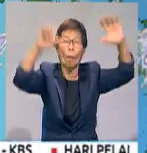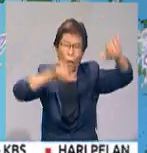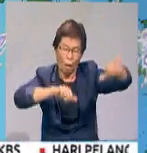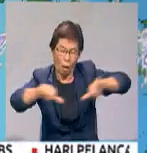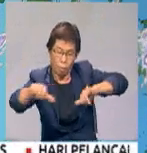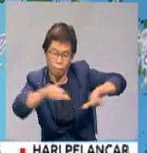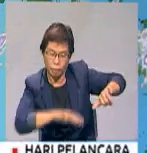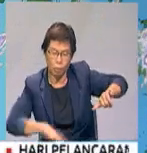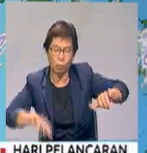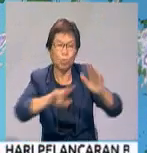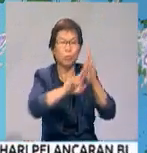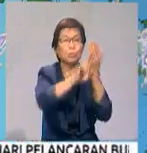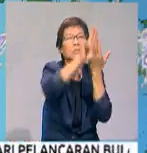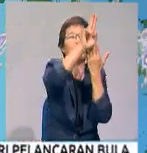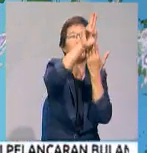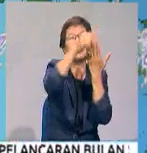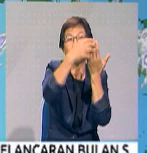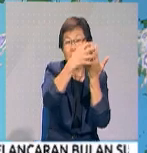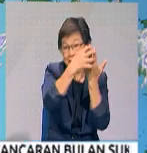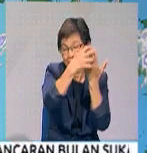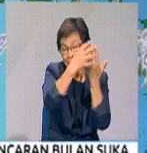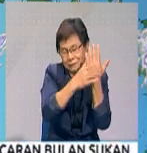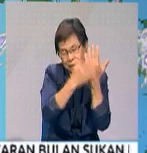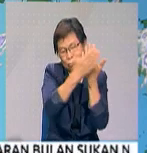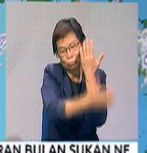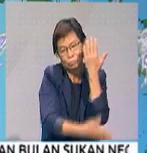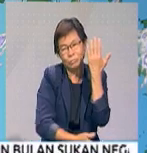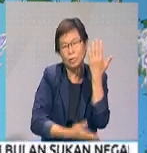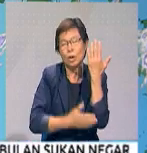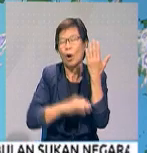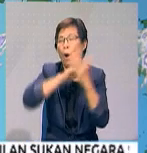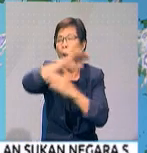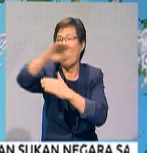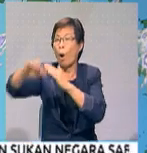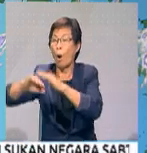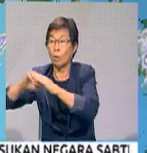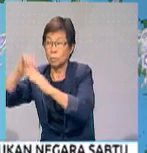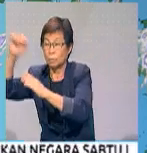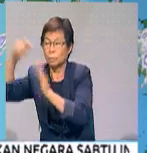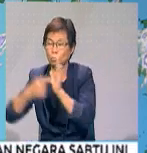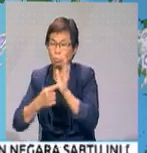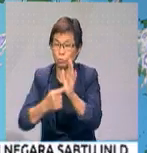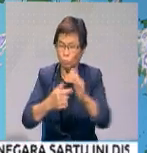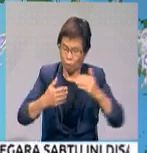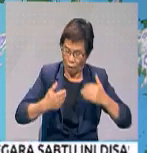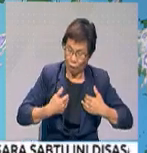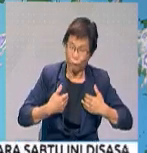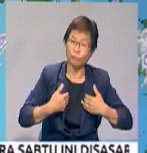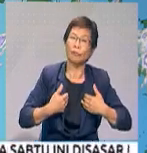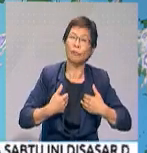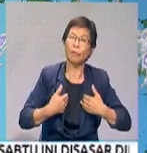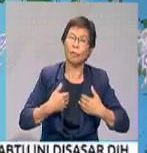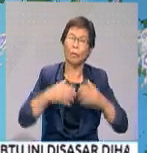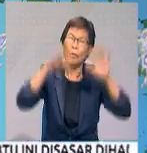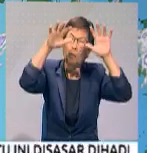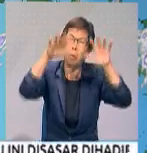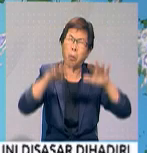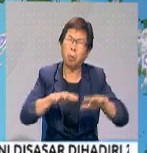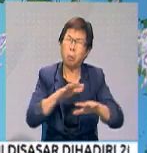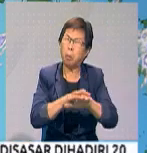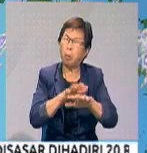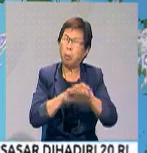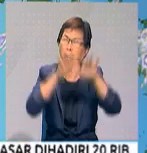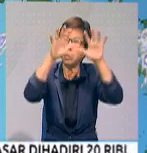di kawasan utara Semenanjung dan juga keseluruhan Sabah. Ia menunjukkan terdapat kadar kelembapan yang tinggi